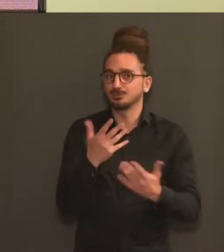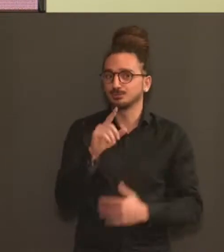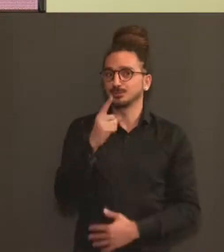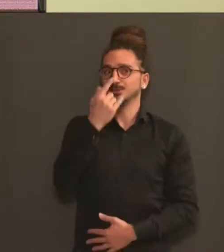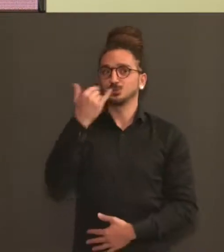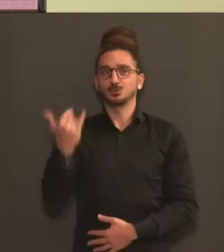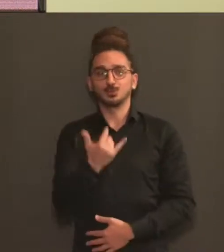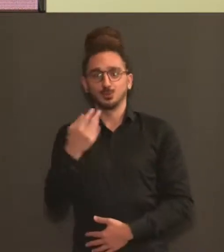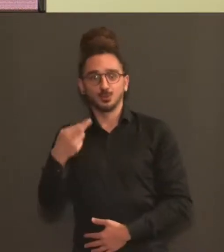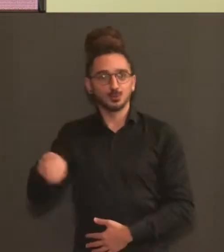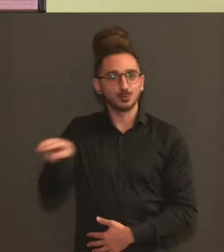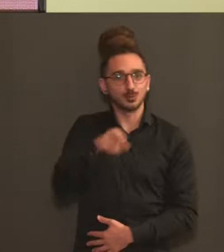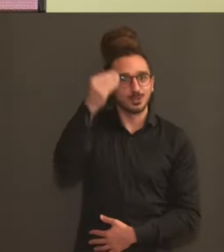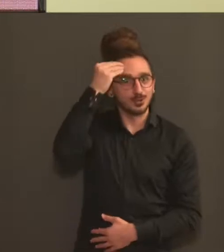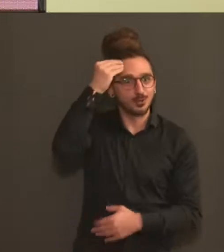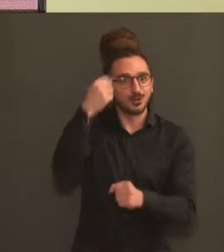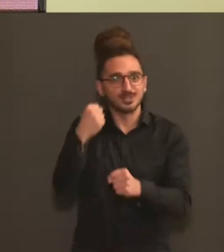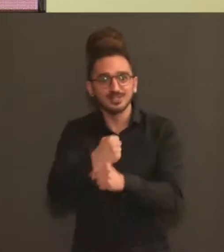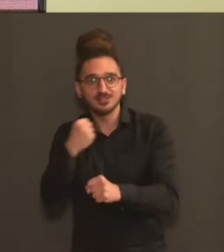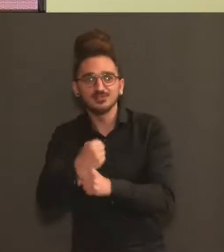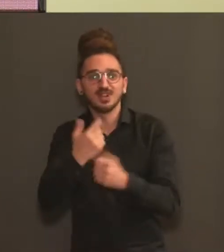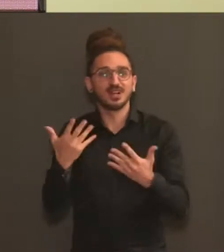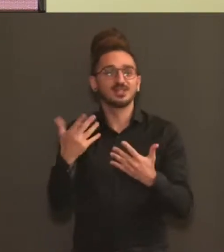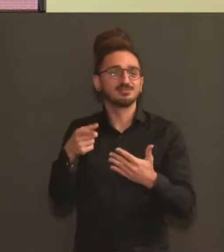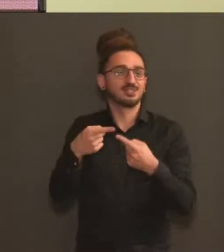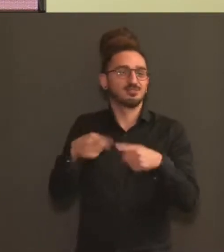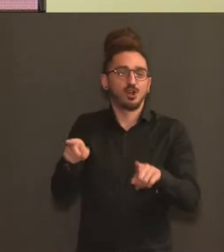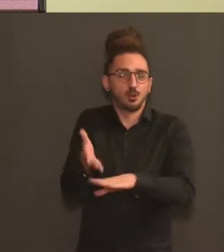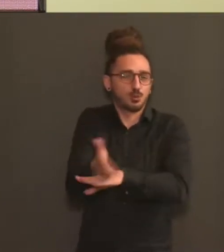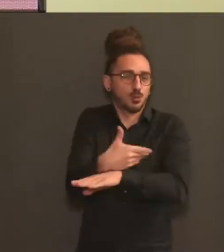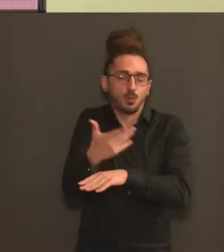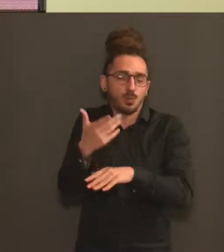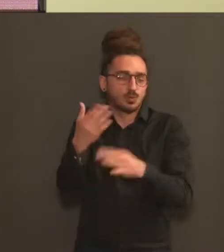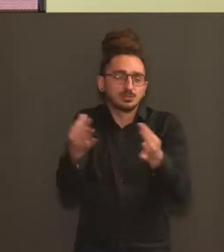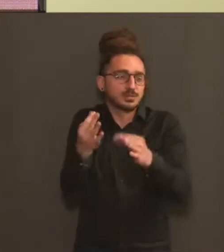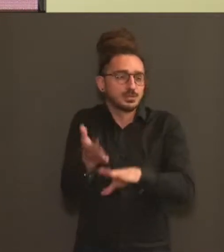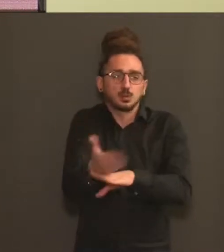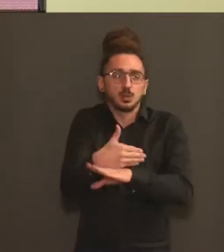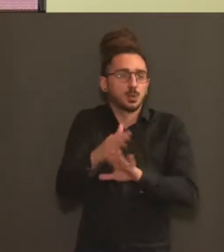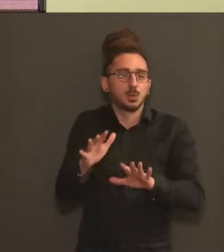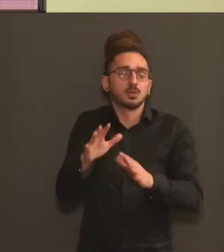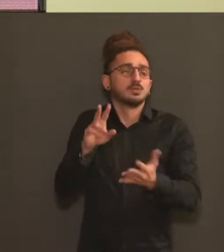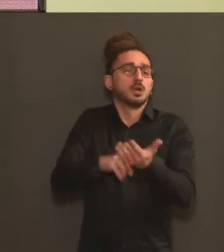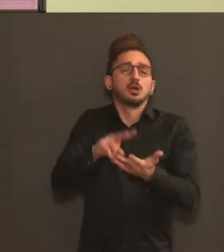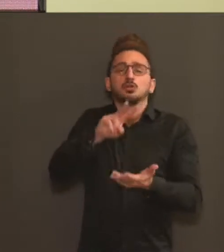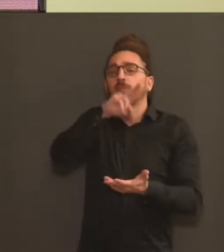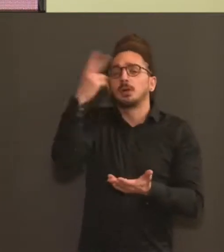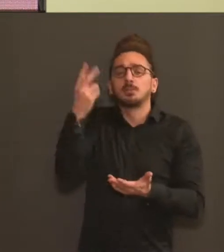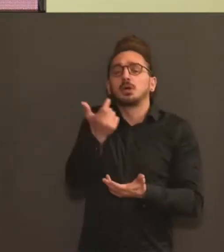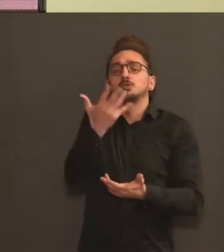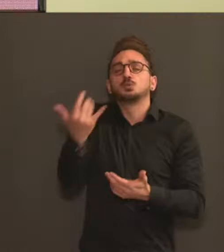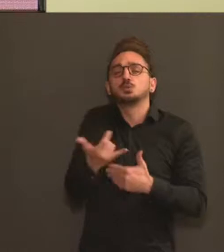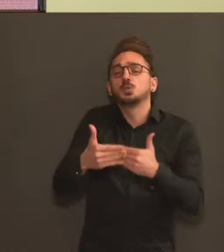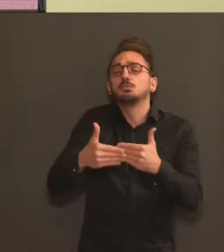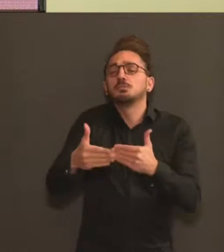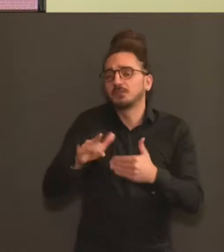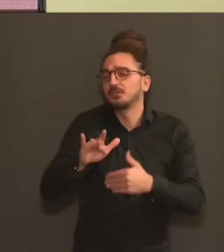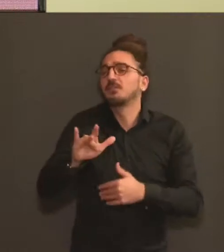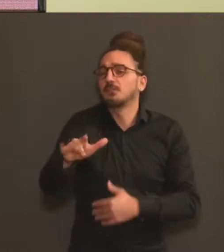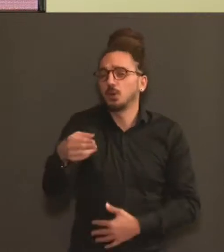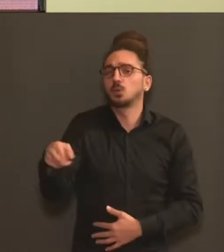se prononcer, mais l'on suppose que dans les jours qui viennent, on aura une réaugmentation du volume de tests qui sera